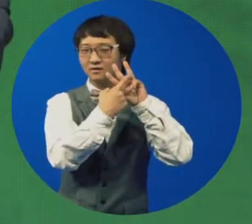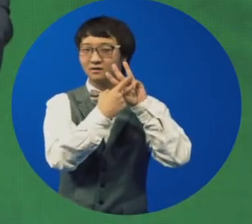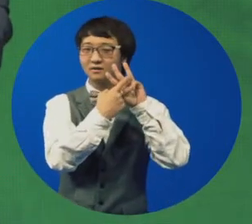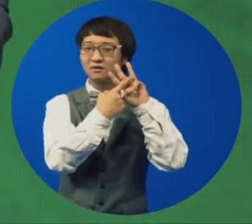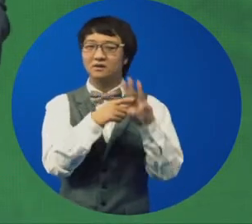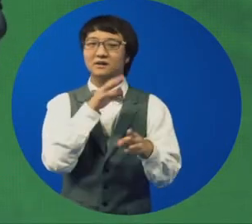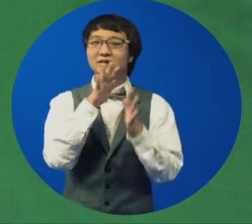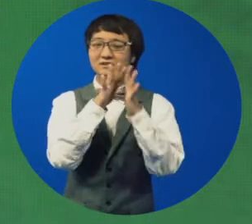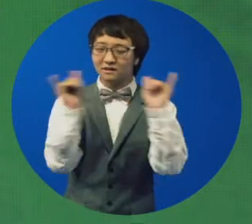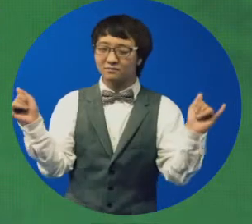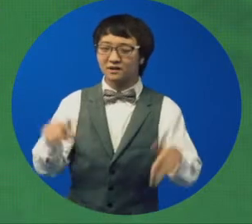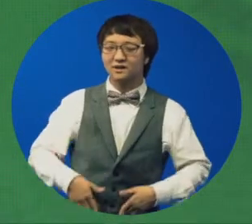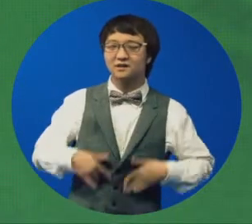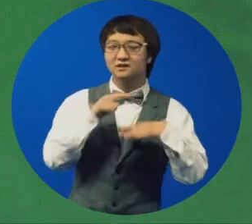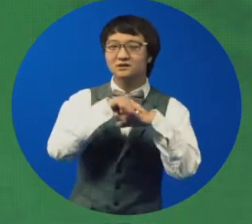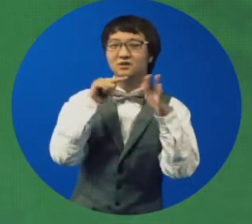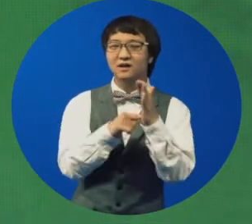사람의 인정에 목마르면